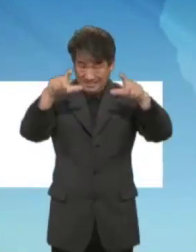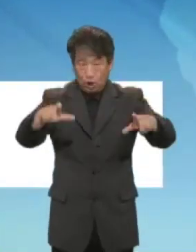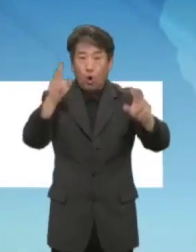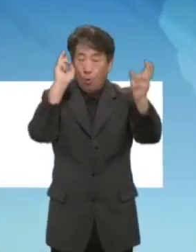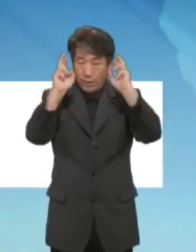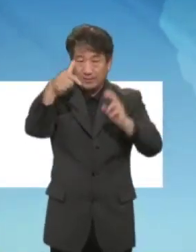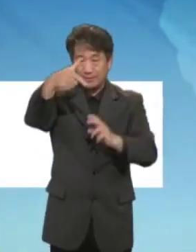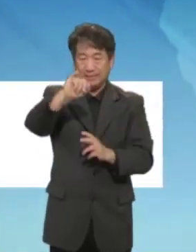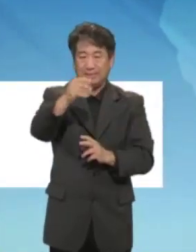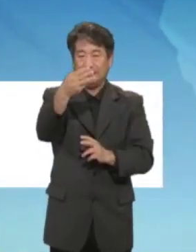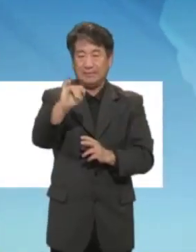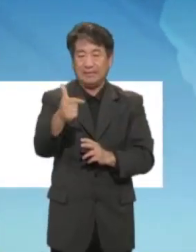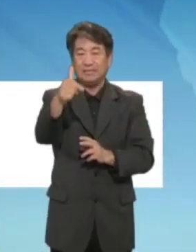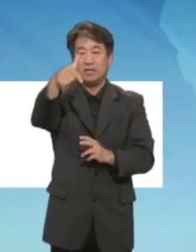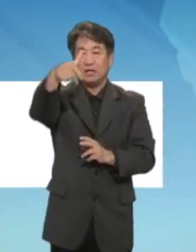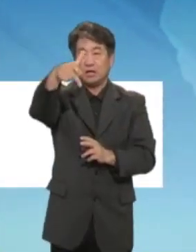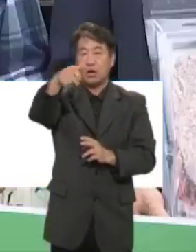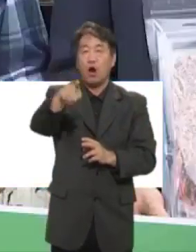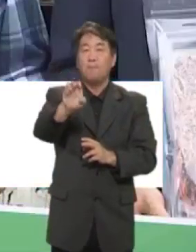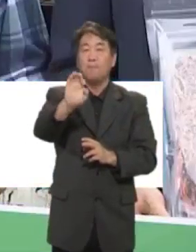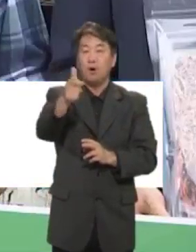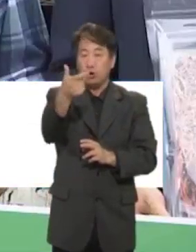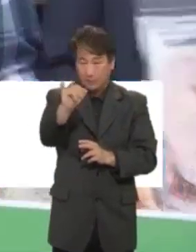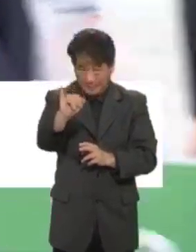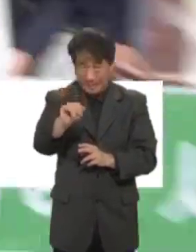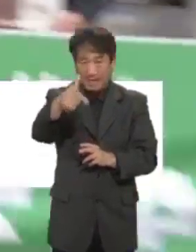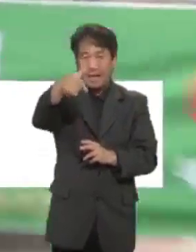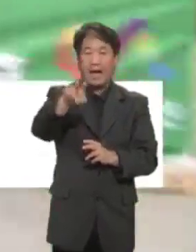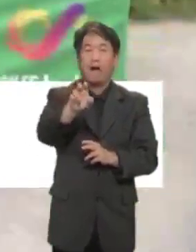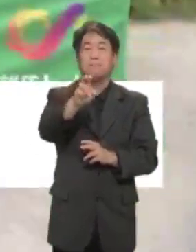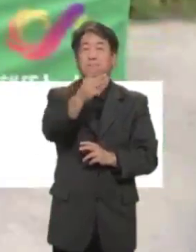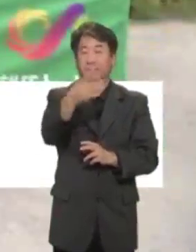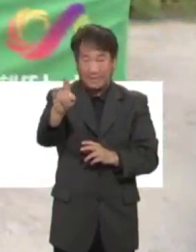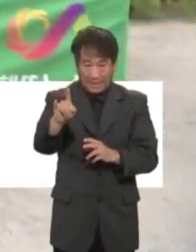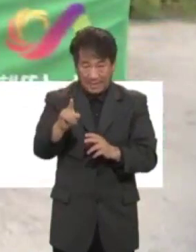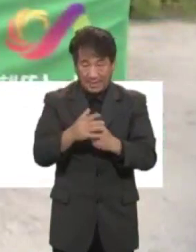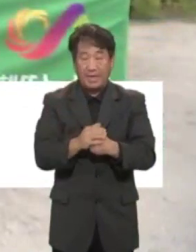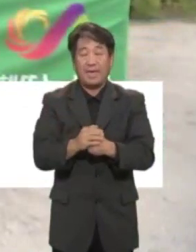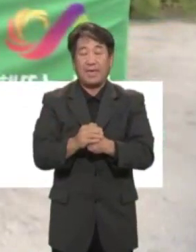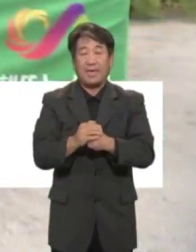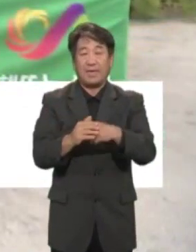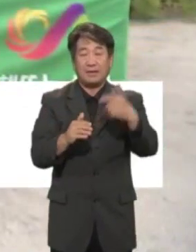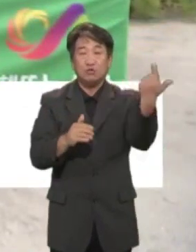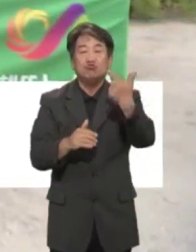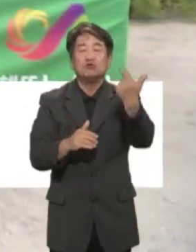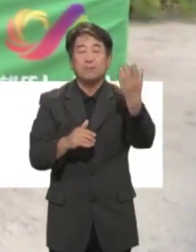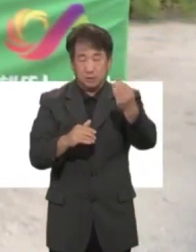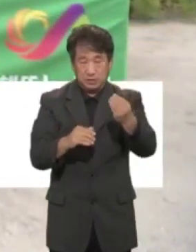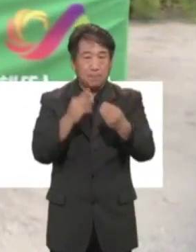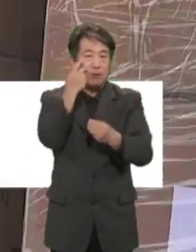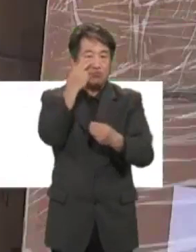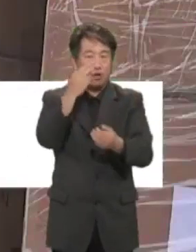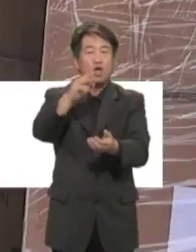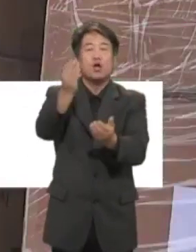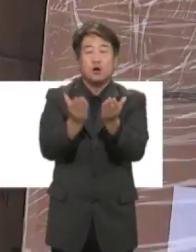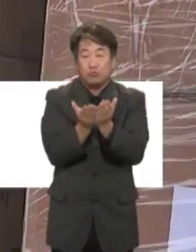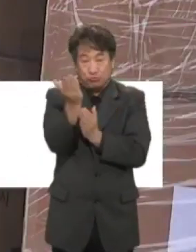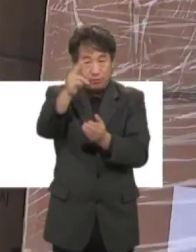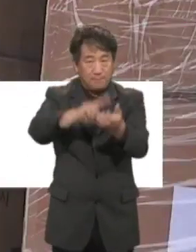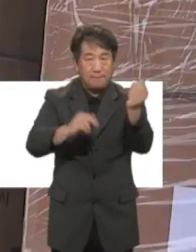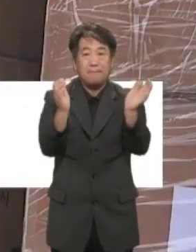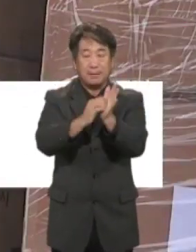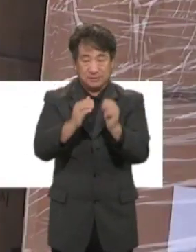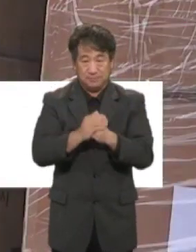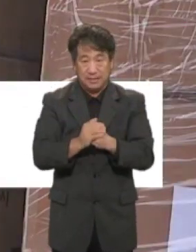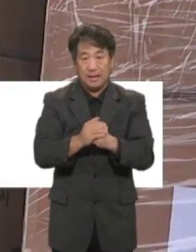서산지역 업체인 기린 컴퍼니가 서산 특산품인 감태 6천만원 어치를 미국 유통업체에 수출했다고 밝혔습니다 서산